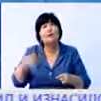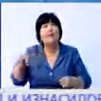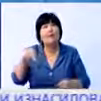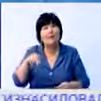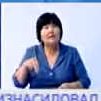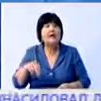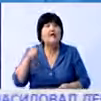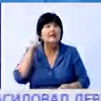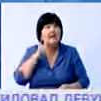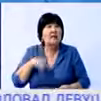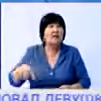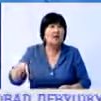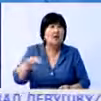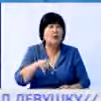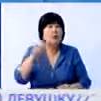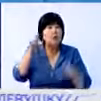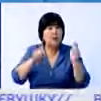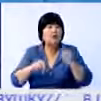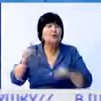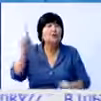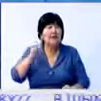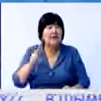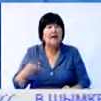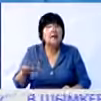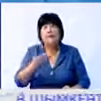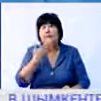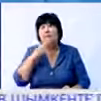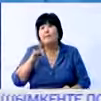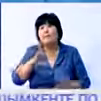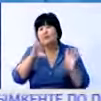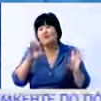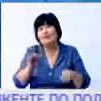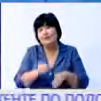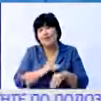Плаза». Завтра в районах дождь, гроза. Мы с вами прощаемся. Всего доброго.